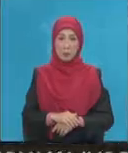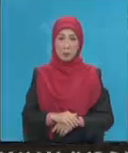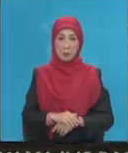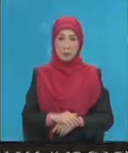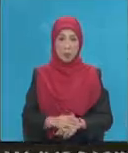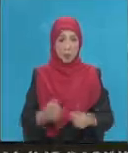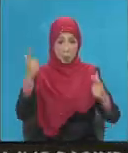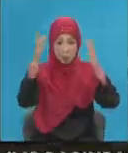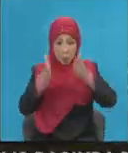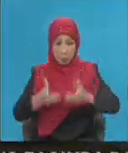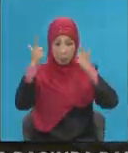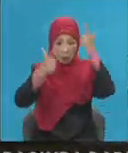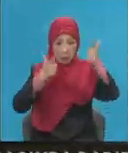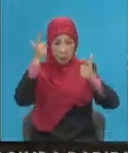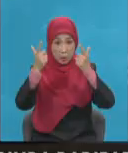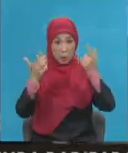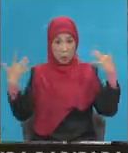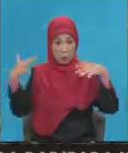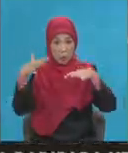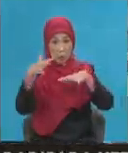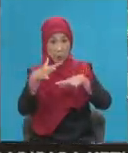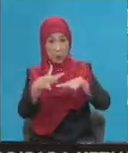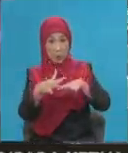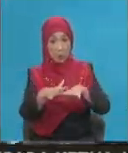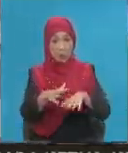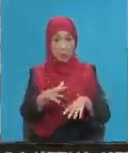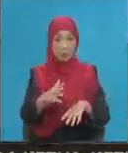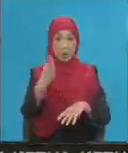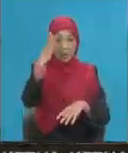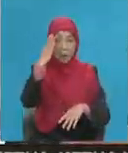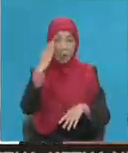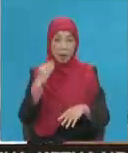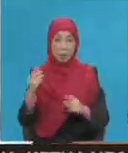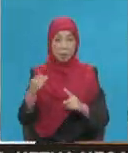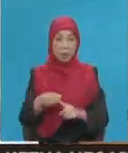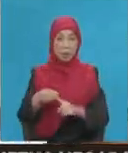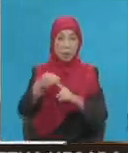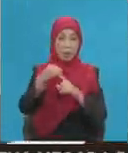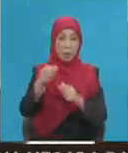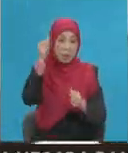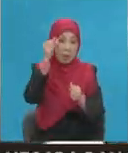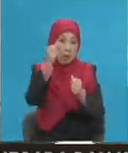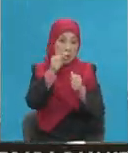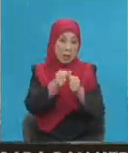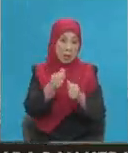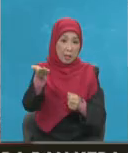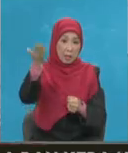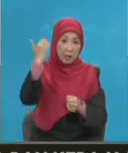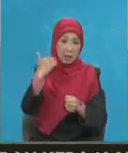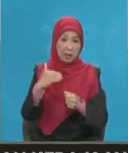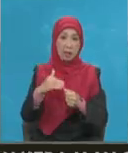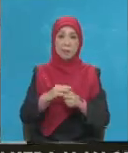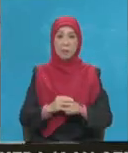Kehadiran para pelancong ke upacara Perhimpunan Agong memberi mereka pengalaman unik dan akan menjadi ristaan kepada mereka.